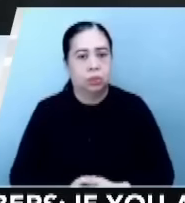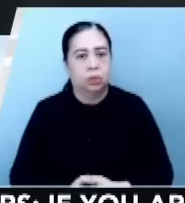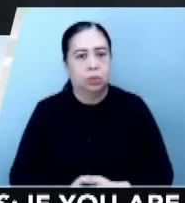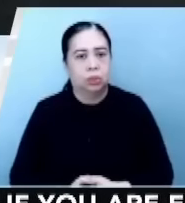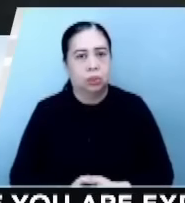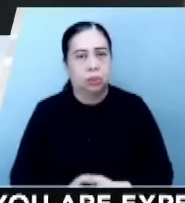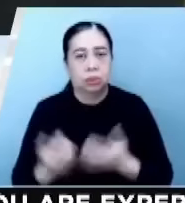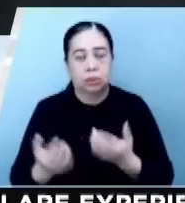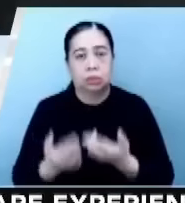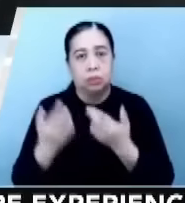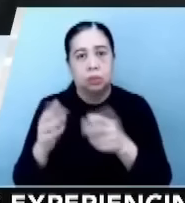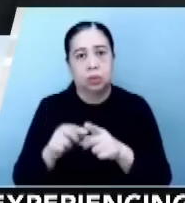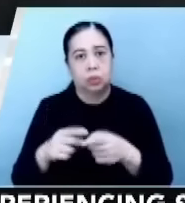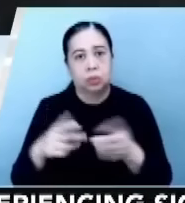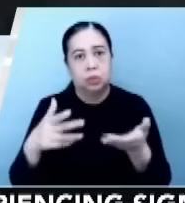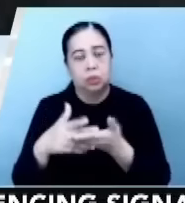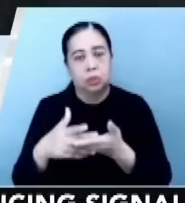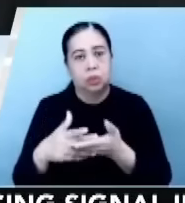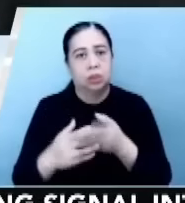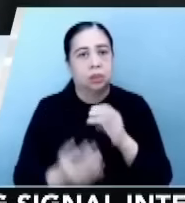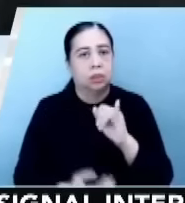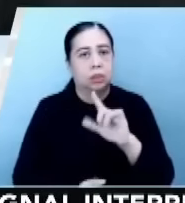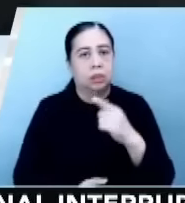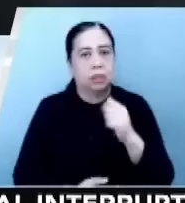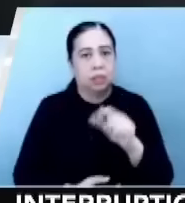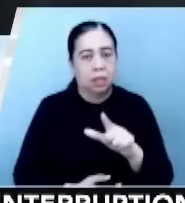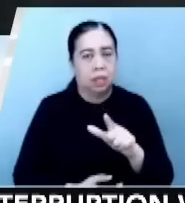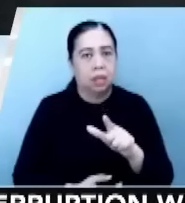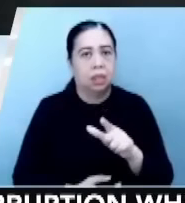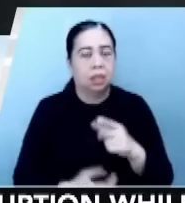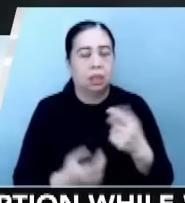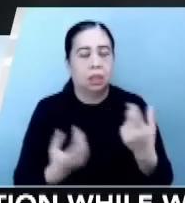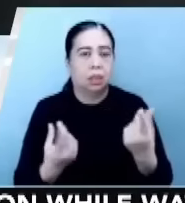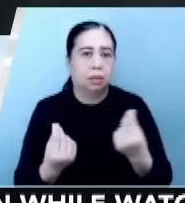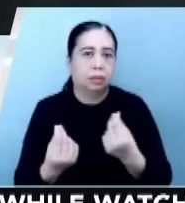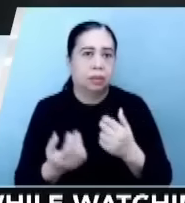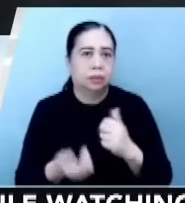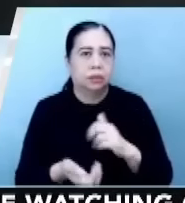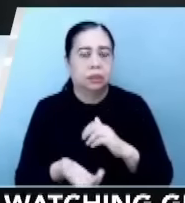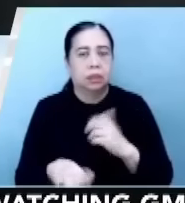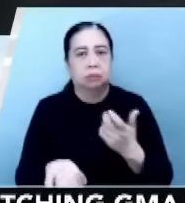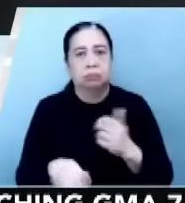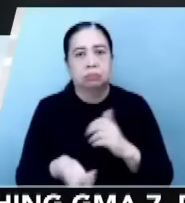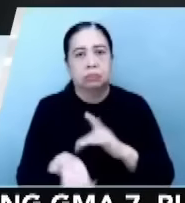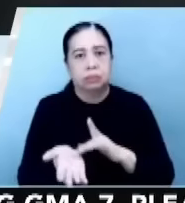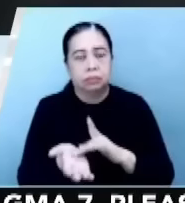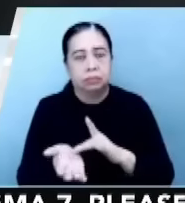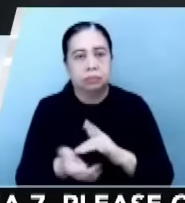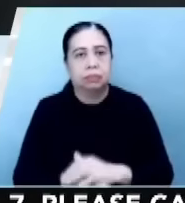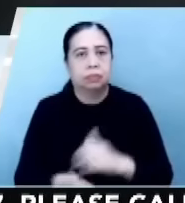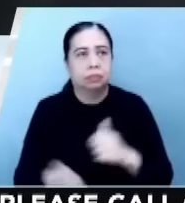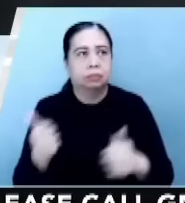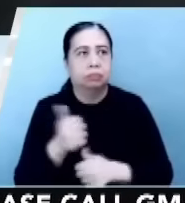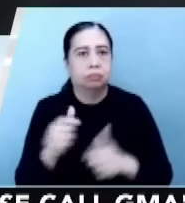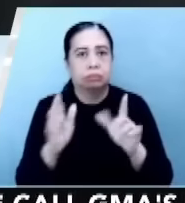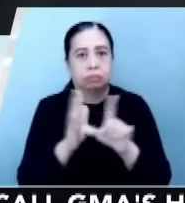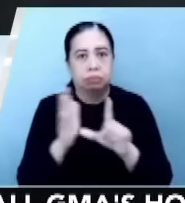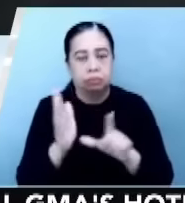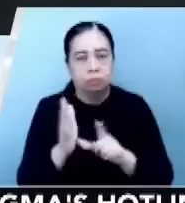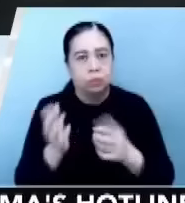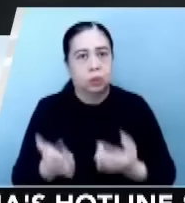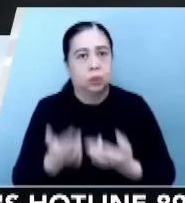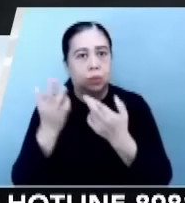Nagrekomenda rin kami nakasuhan siya ng illegal practice of medicine under the Medical Act. Tapos nagrekomenda rin kami